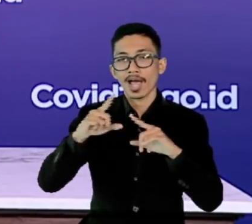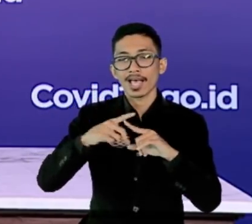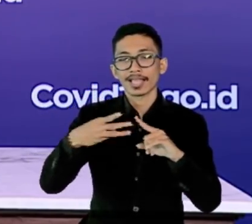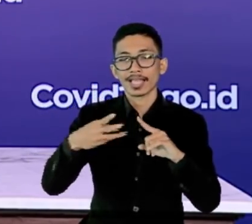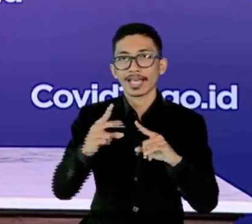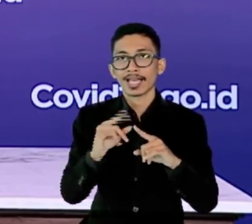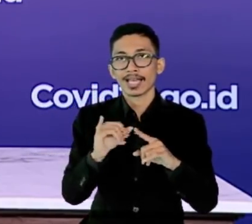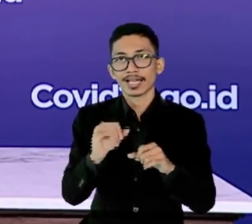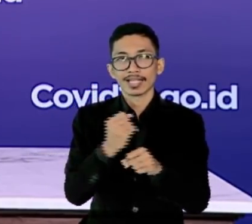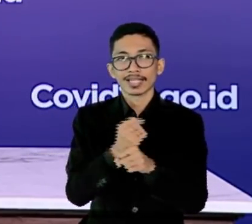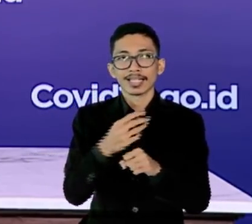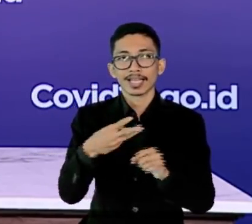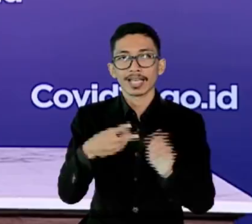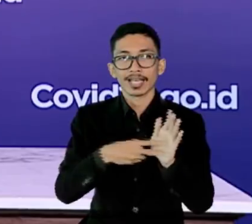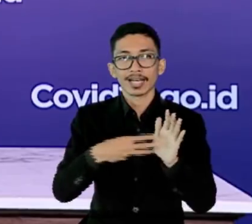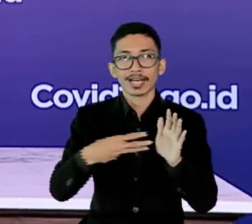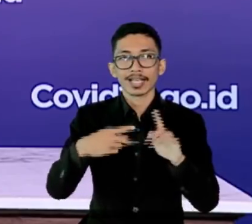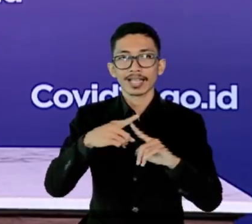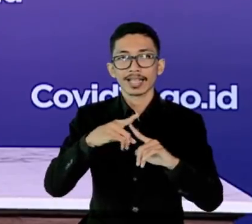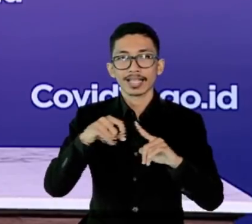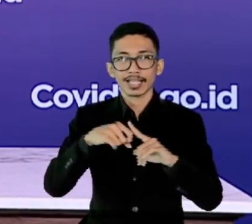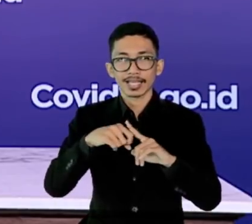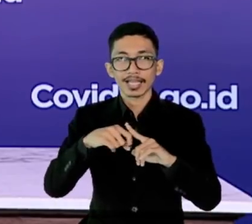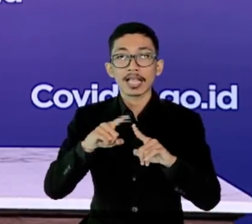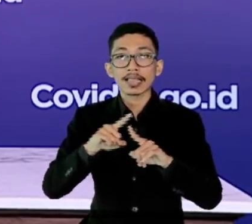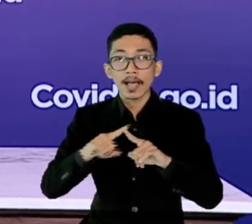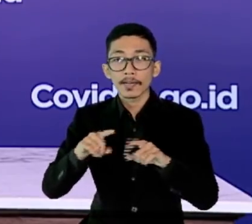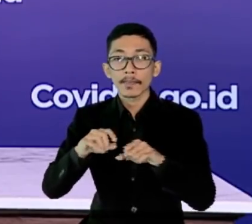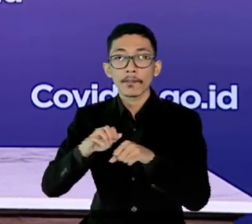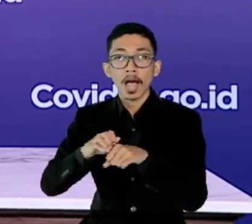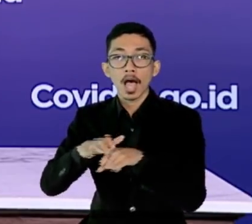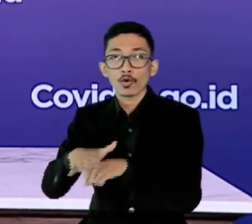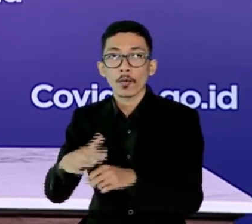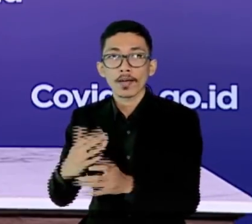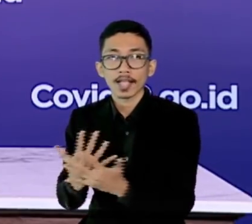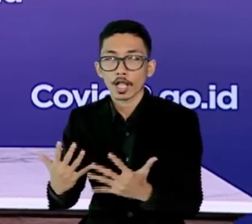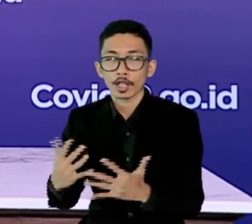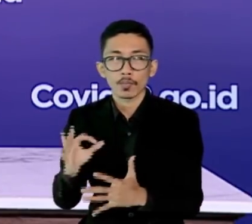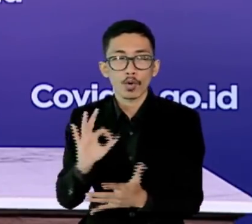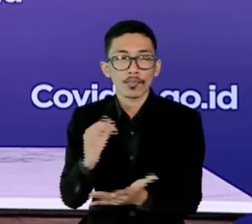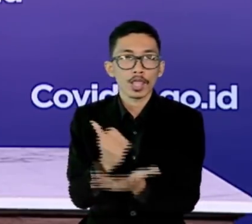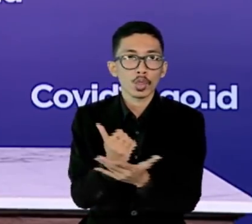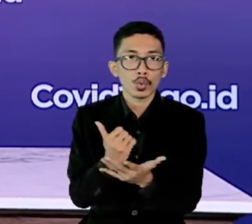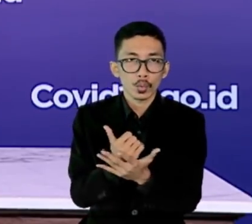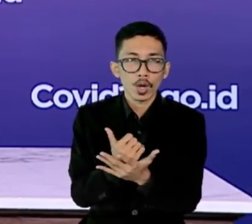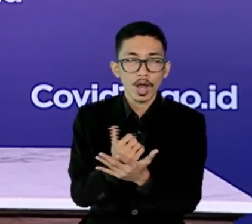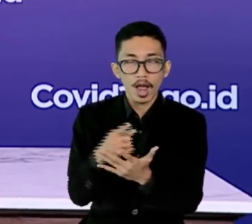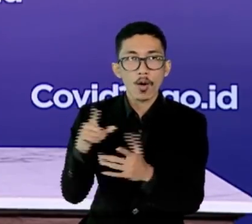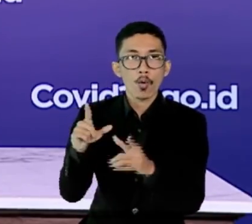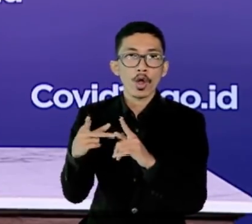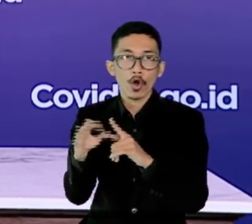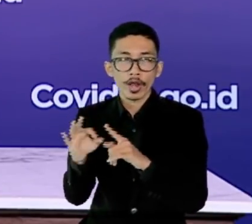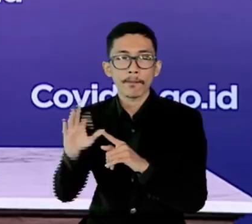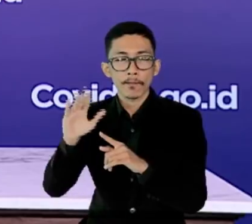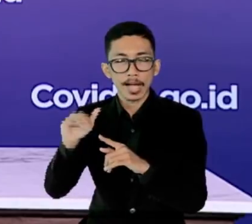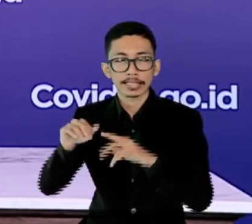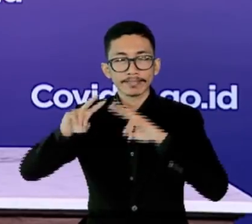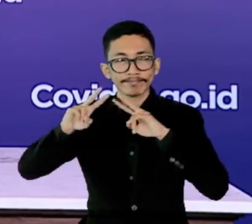namun pengaruhnya pada angka kasus di masyarakat belum jelas, sehingga masih diperlukan studi lebih